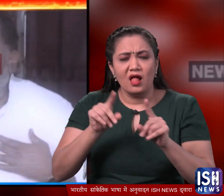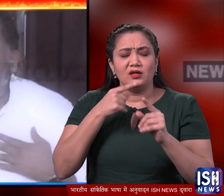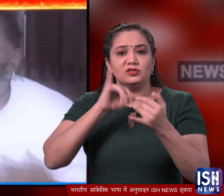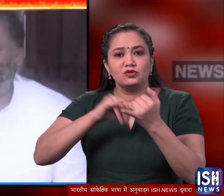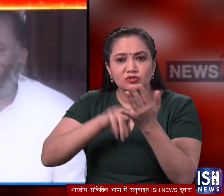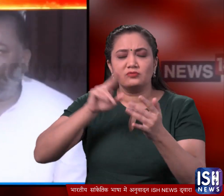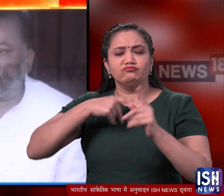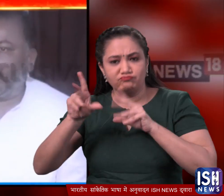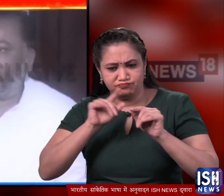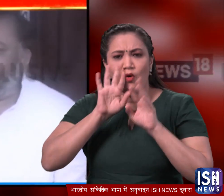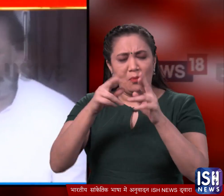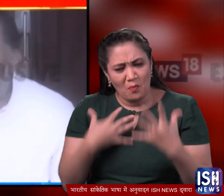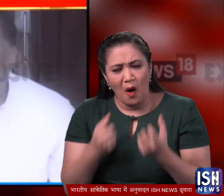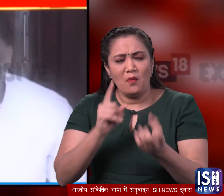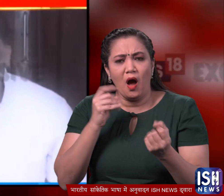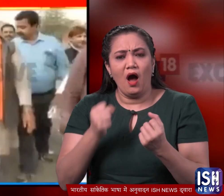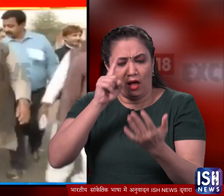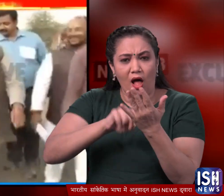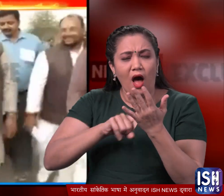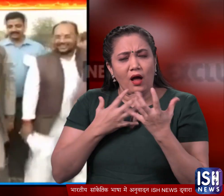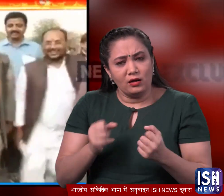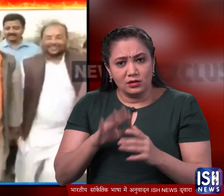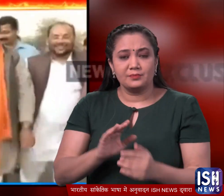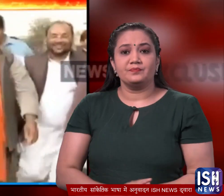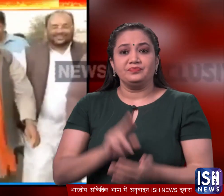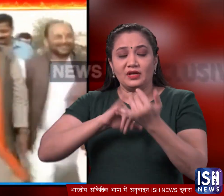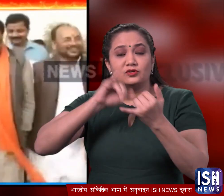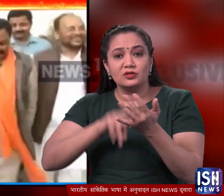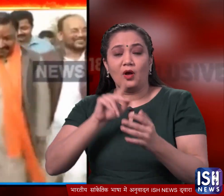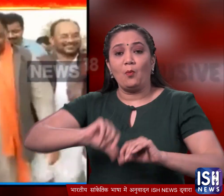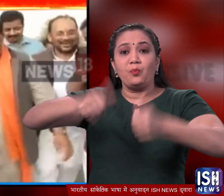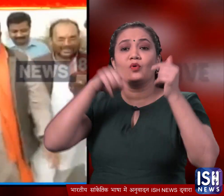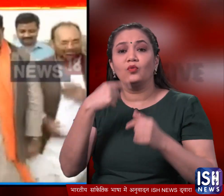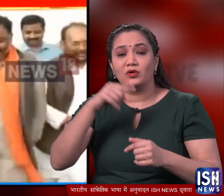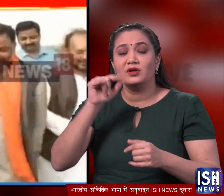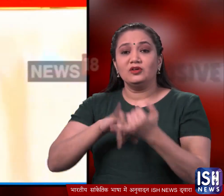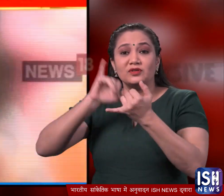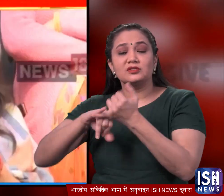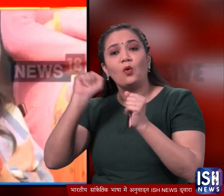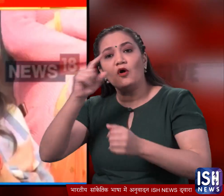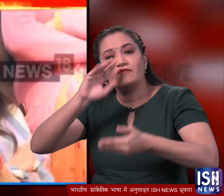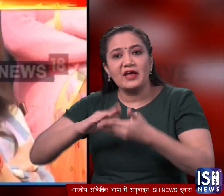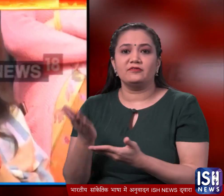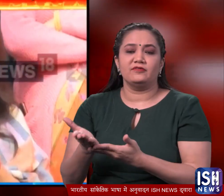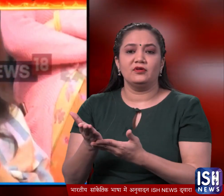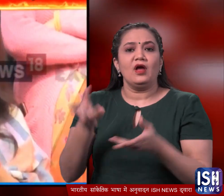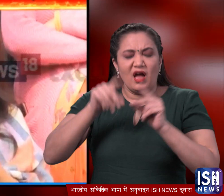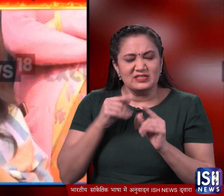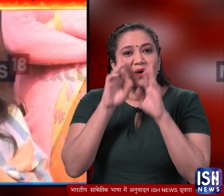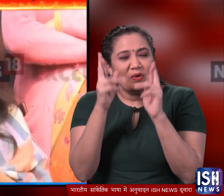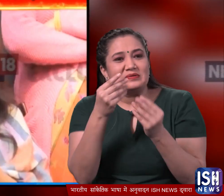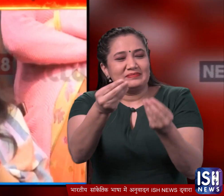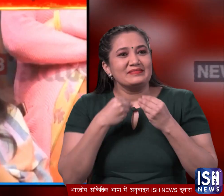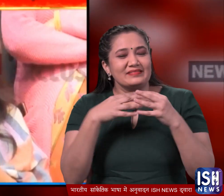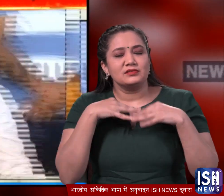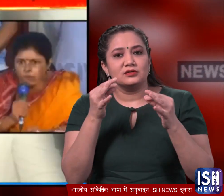सिंह लगातार सरोजनी नगर से टिकट की मांग कर रहे थे। जबकि पिछली बार सरोजनी नगर सीट से जीत दर्ज करने वाली स्वाति सिंह भी एक बार फिर उम्मीदवारी